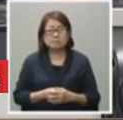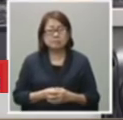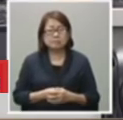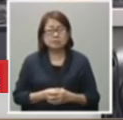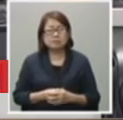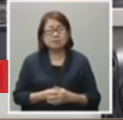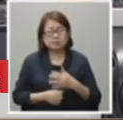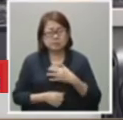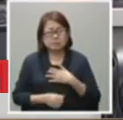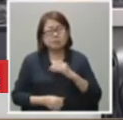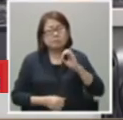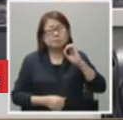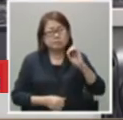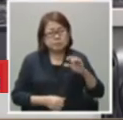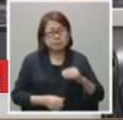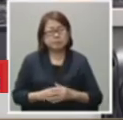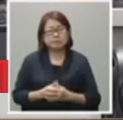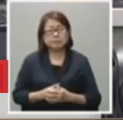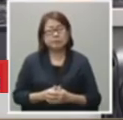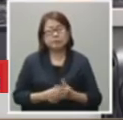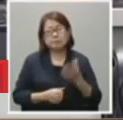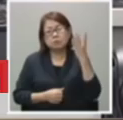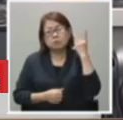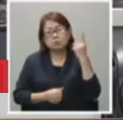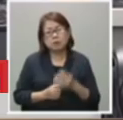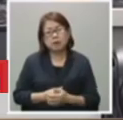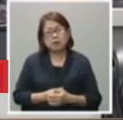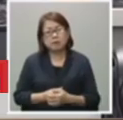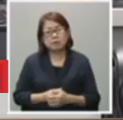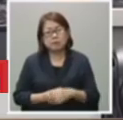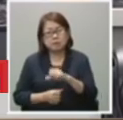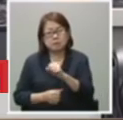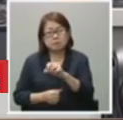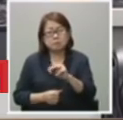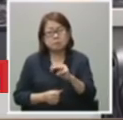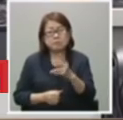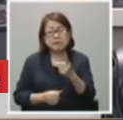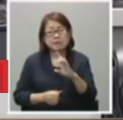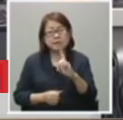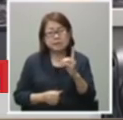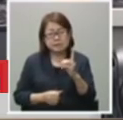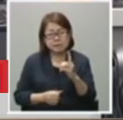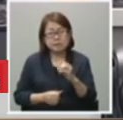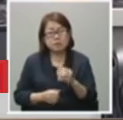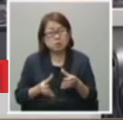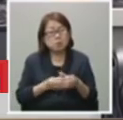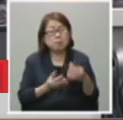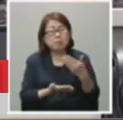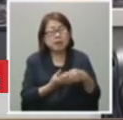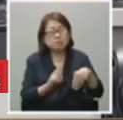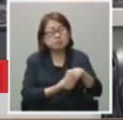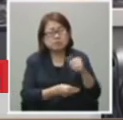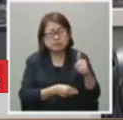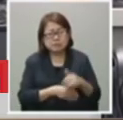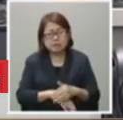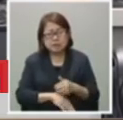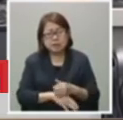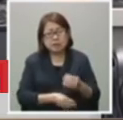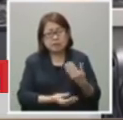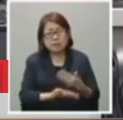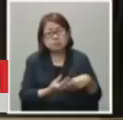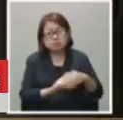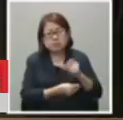ผมอยากจะบอกอย่างนี้ครับว่าเมื่อวานนี้ท่านสมคิดพูดไว้ท่านนายกท่านฟังเลยครับทีมเศรษฐกิจท่านและท่านเป็นหัวหน้าทีมเศรษฐกิจท่านต้องตอบ